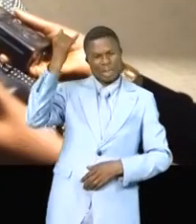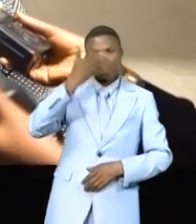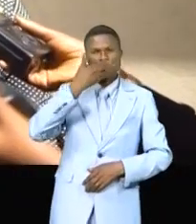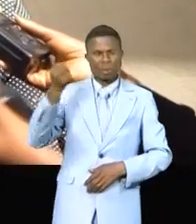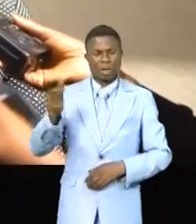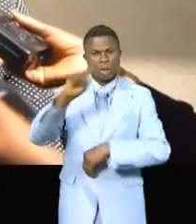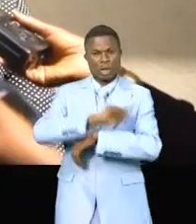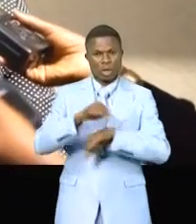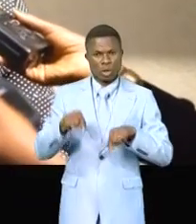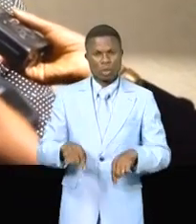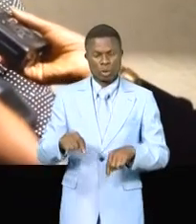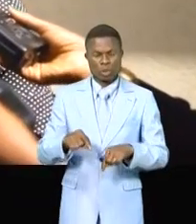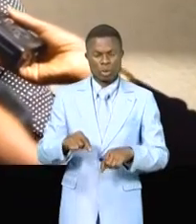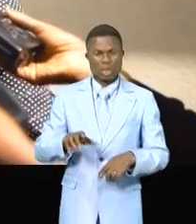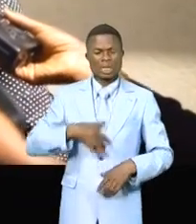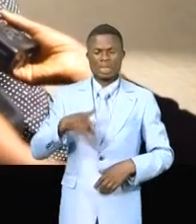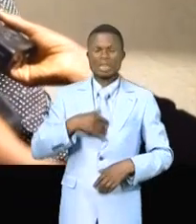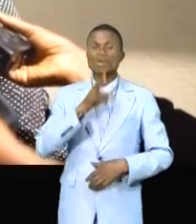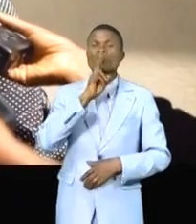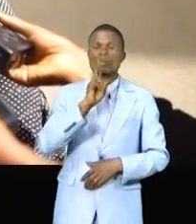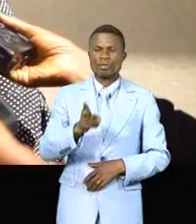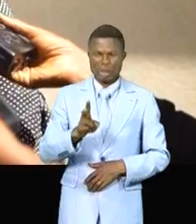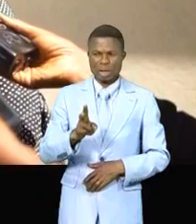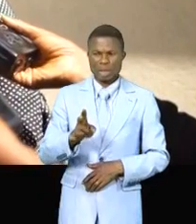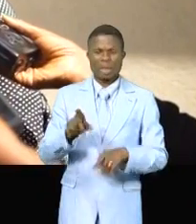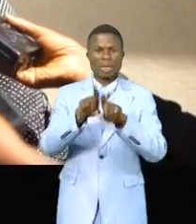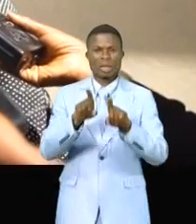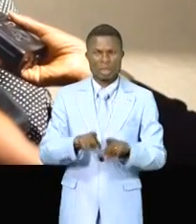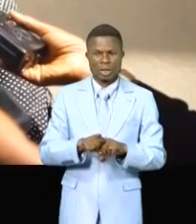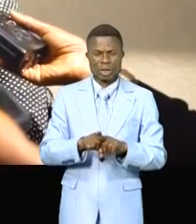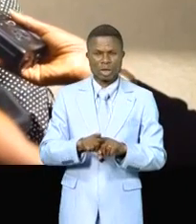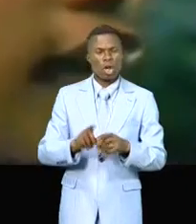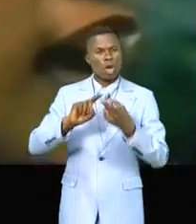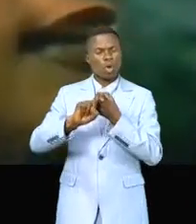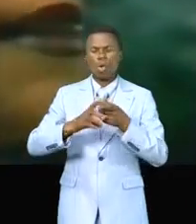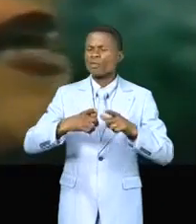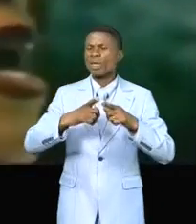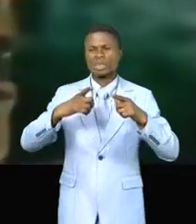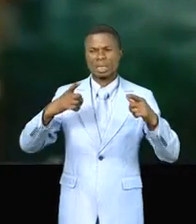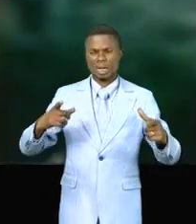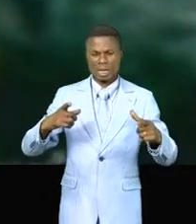ce jour, c'est une émotion réelle et une gratitude immense.